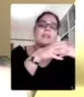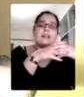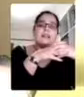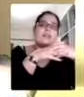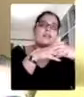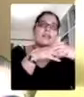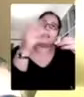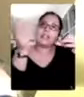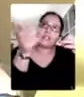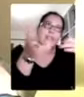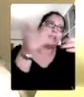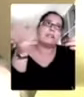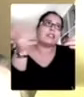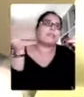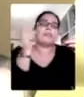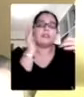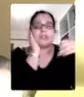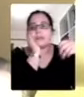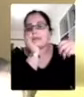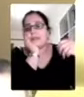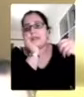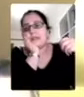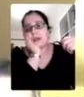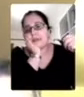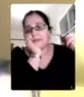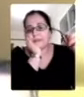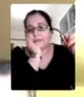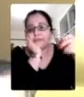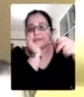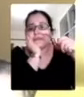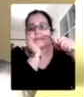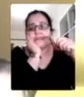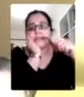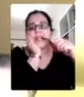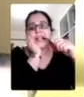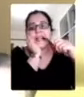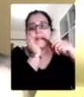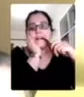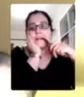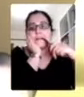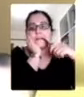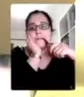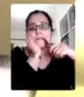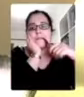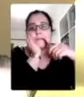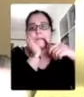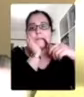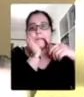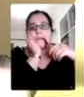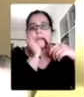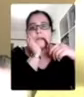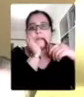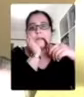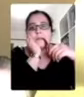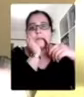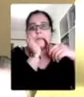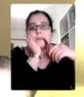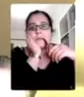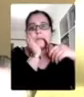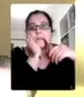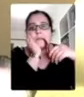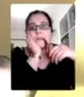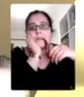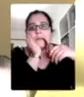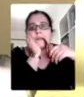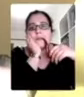içeceğim diye kasıyorsa arkadaşlar da içebilir, onda da bir problem yok. Yani özel olarak ben kasmam piponun dibini içmek